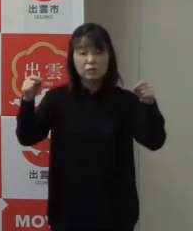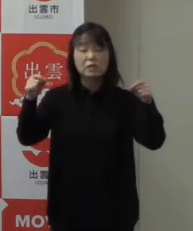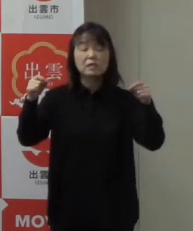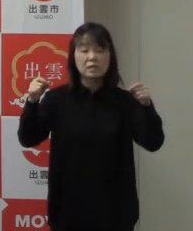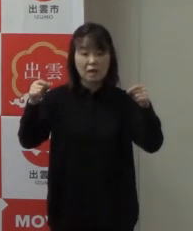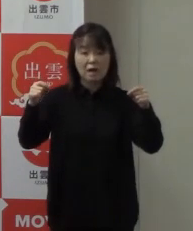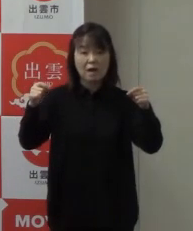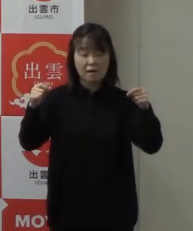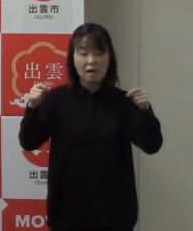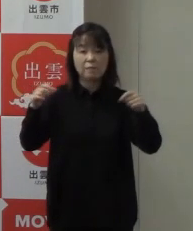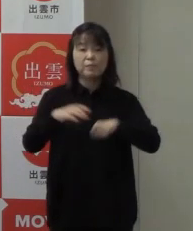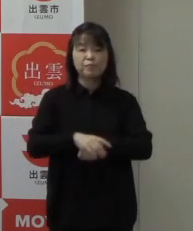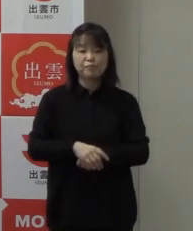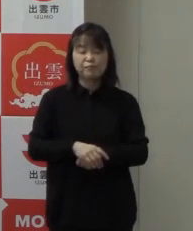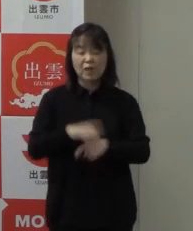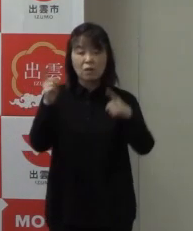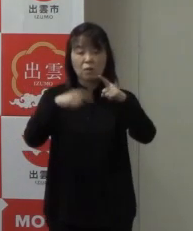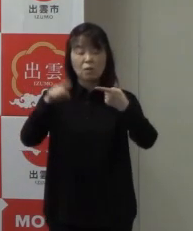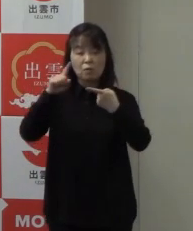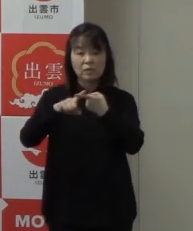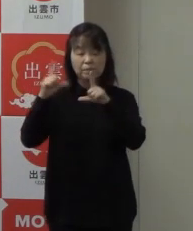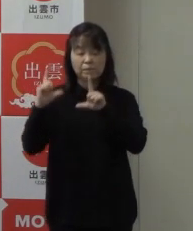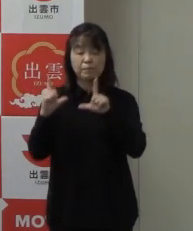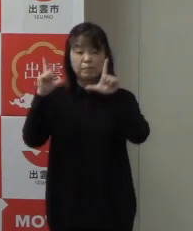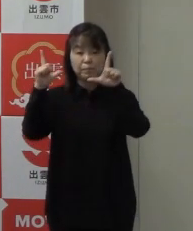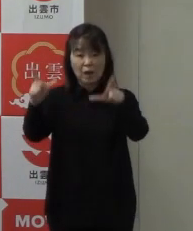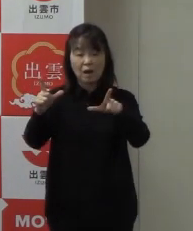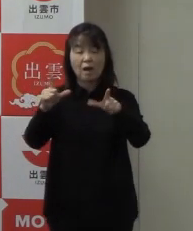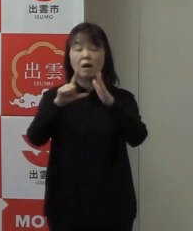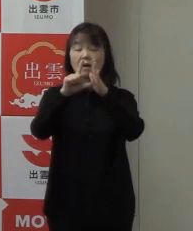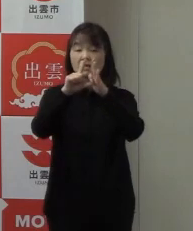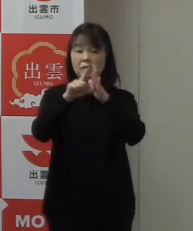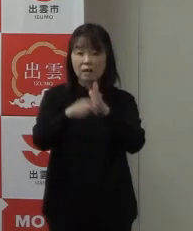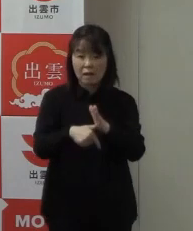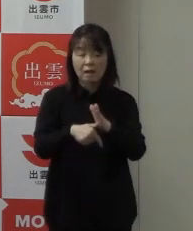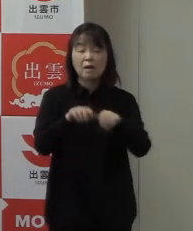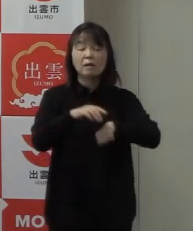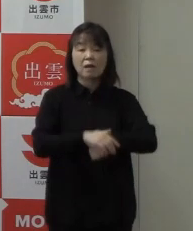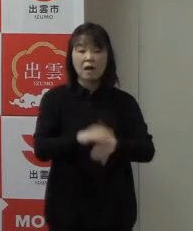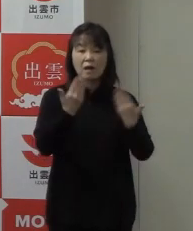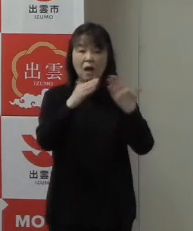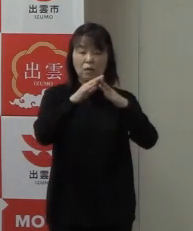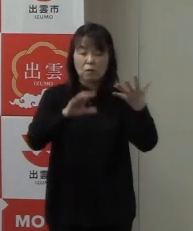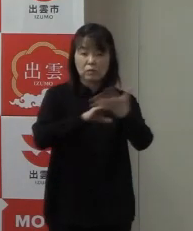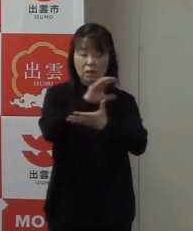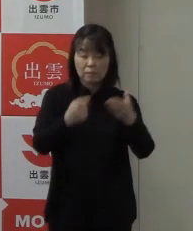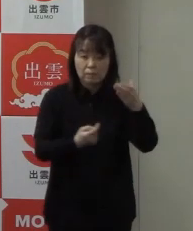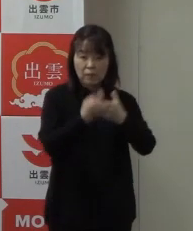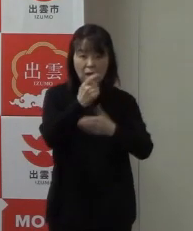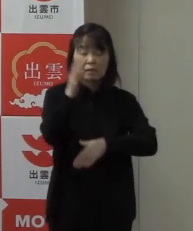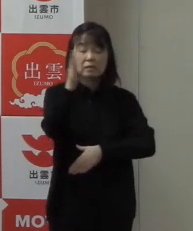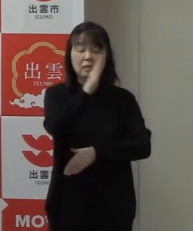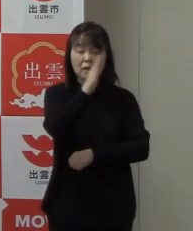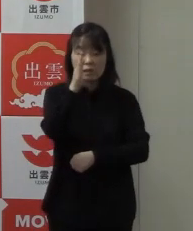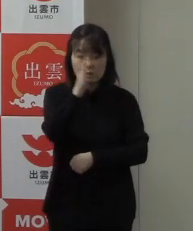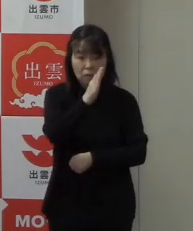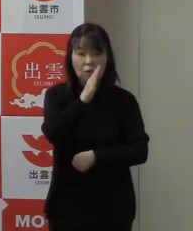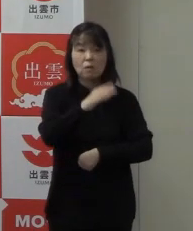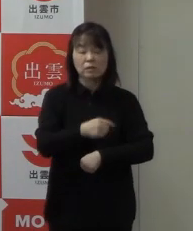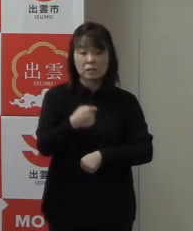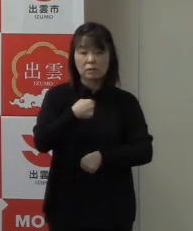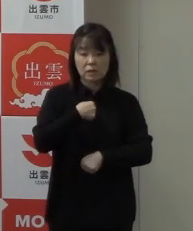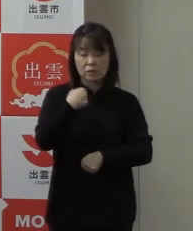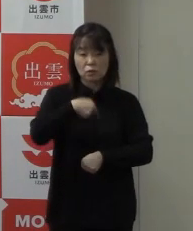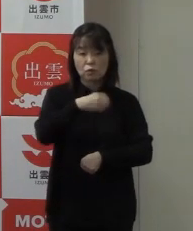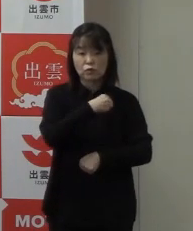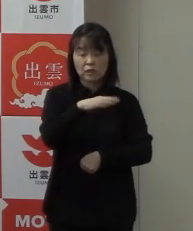ね、私どもの方でそれ、検討して、まあ、学校の方で、大きな混乱がないように、何らかの対応してい